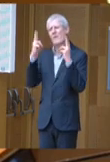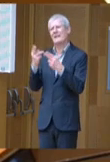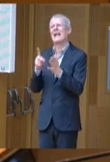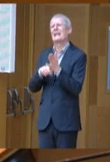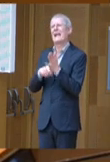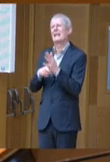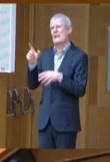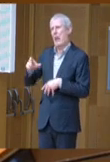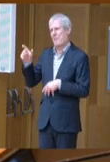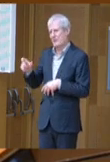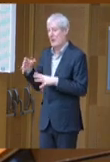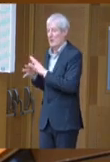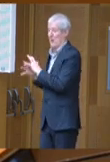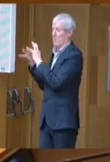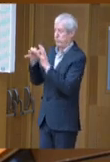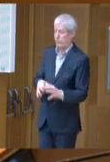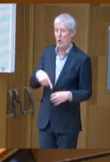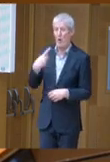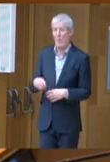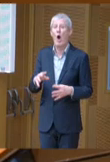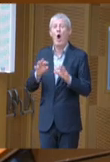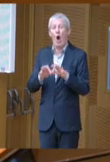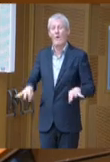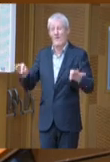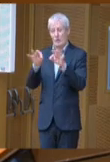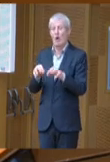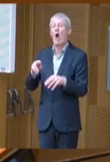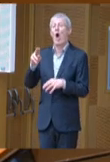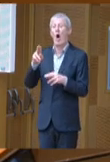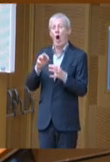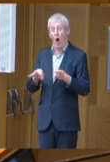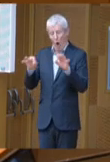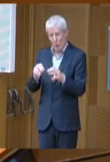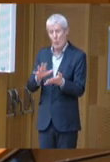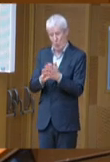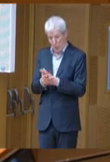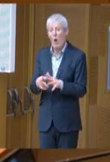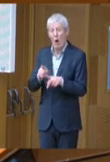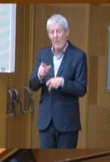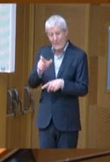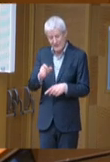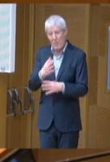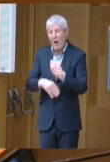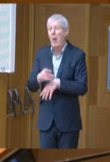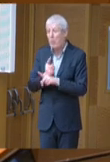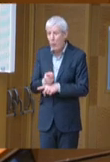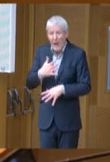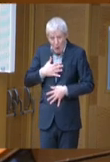ma riaffermati dalla Convenzione ONU sui diritti delle persone con disabilità e dal nostro